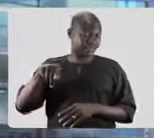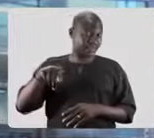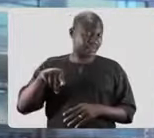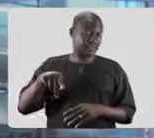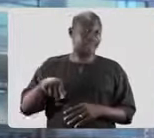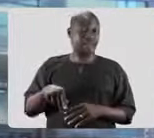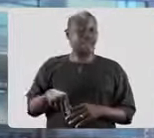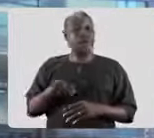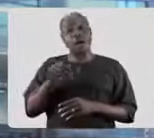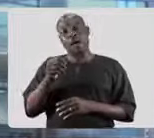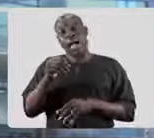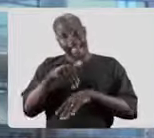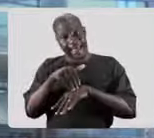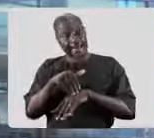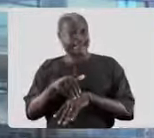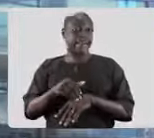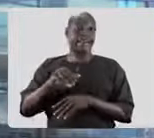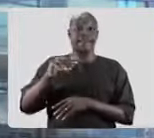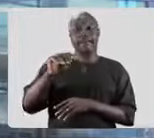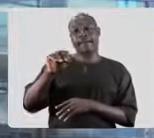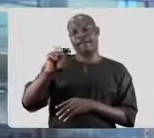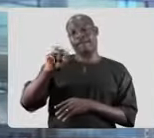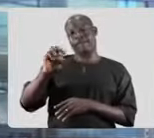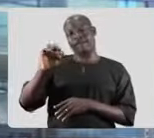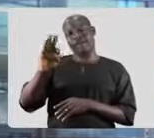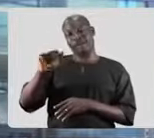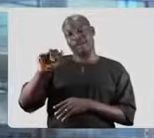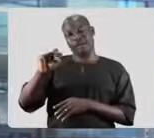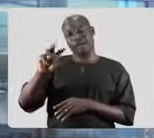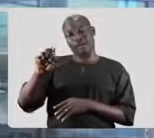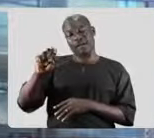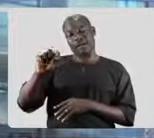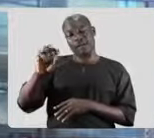parliament ana ogina ho ade ma mfanteman